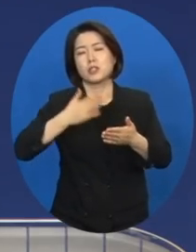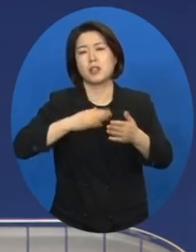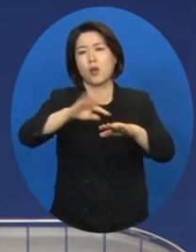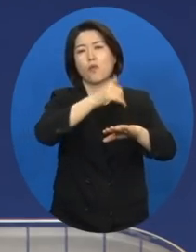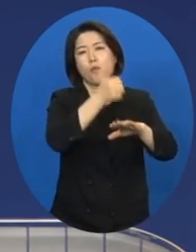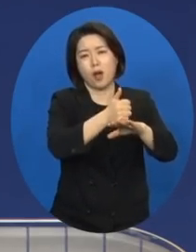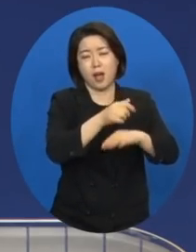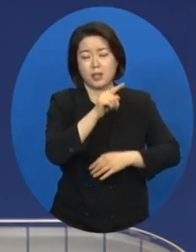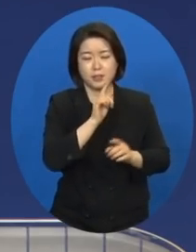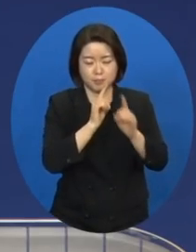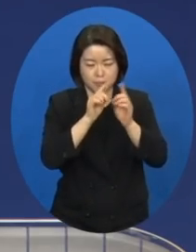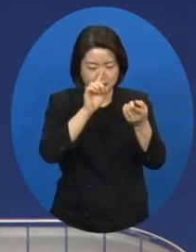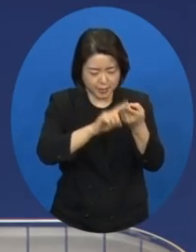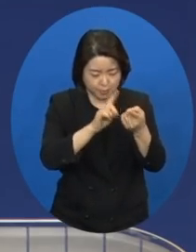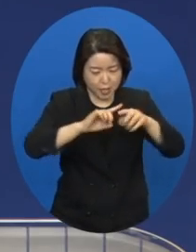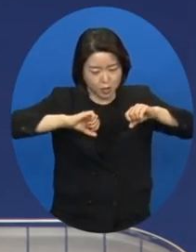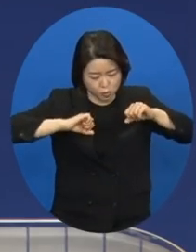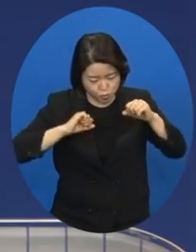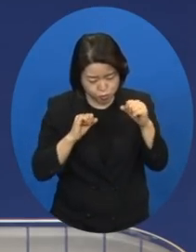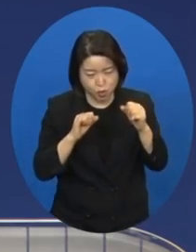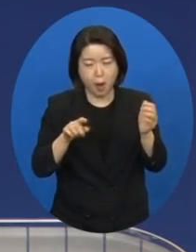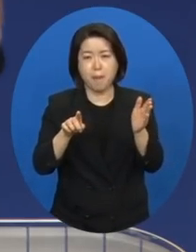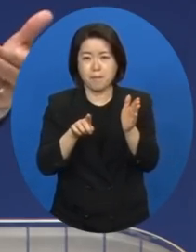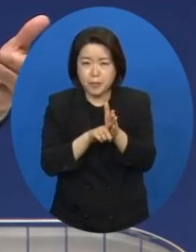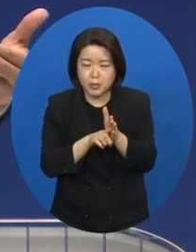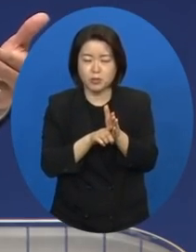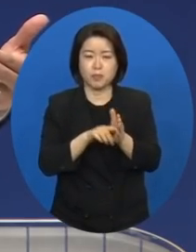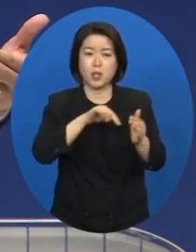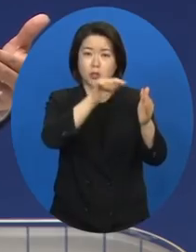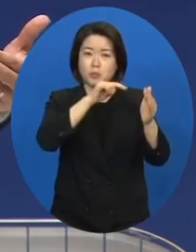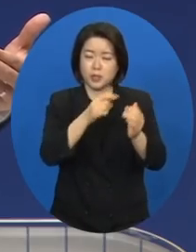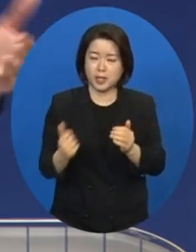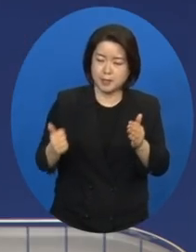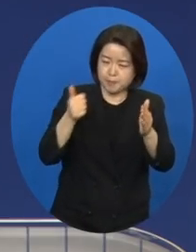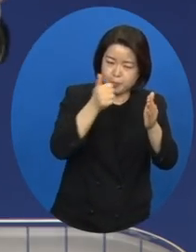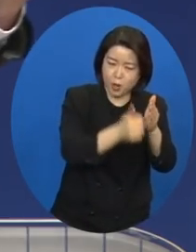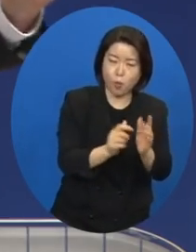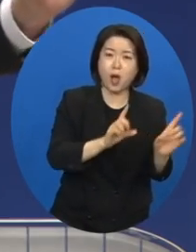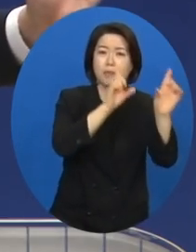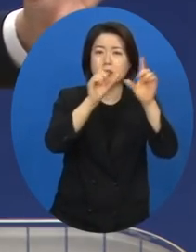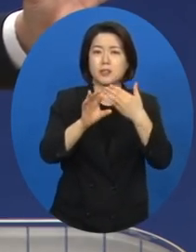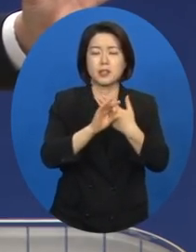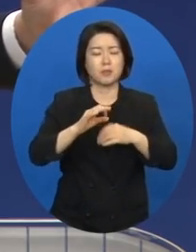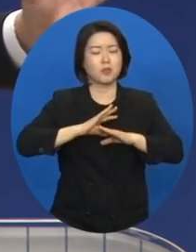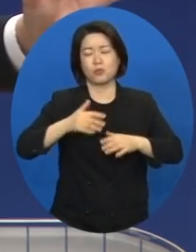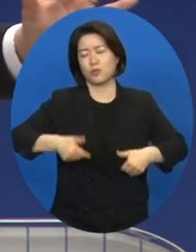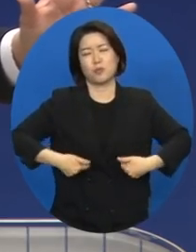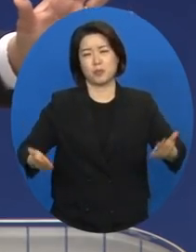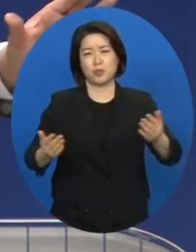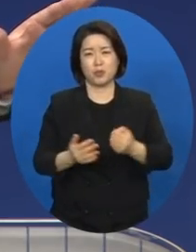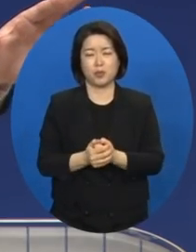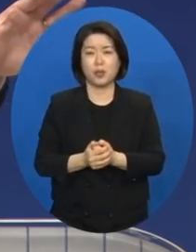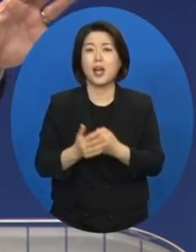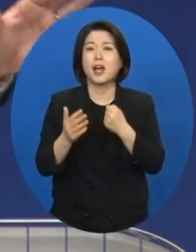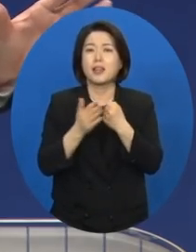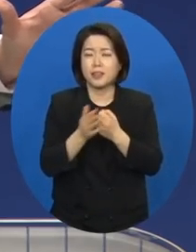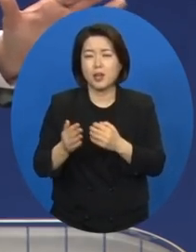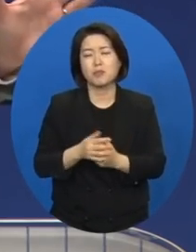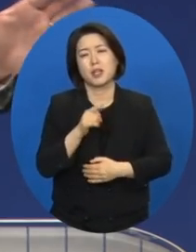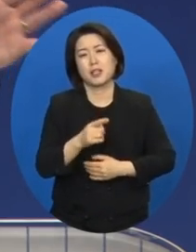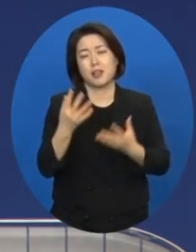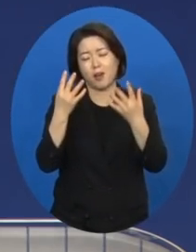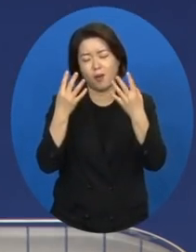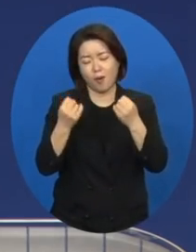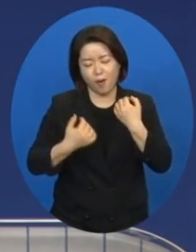대로 순종하며 믿으며 그분 안에 거하면 두려워할 필요가 없다. 그러니까 이것이